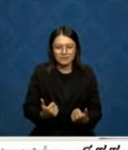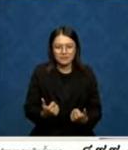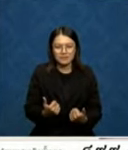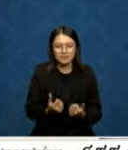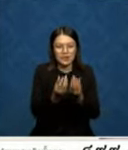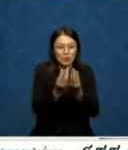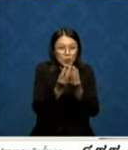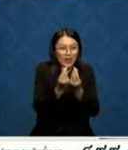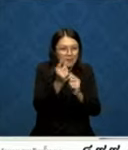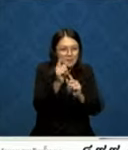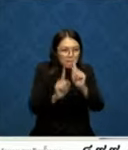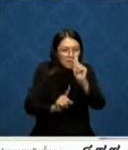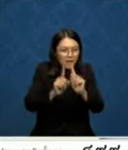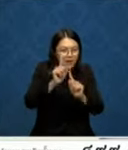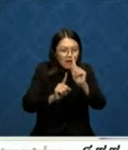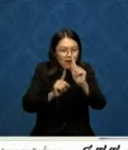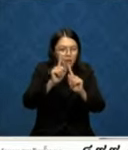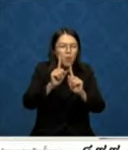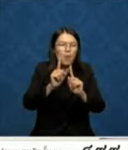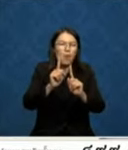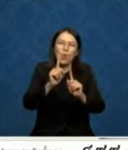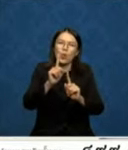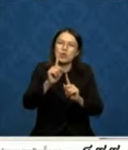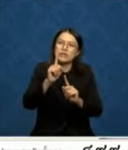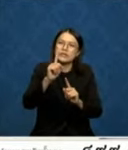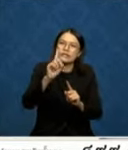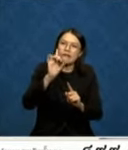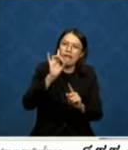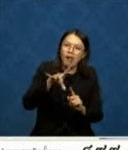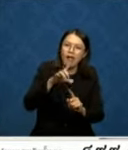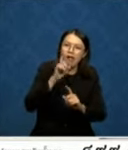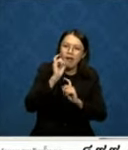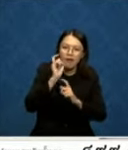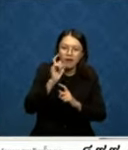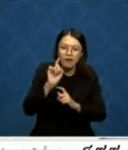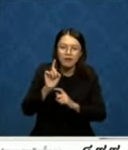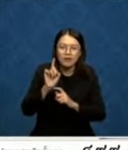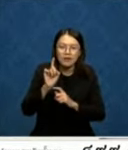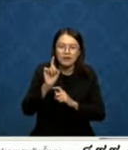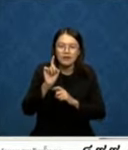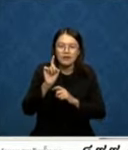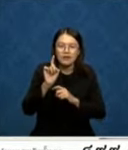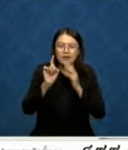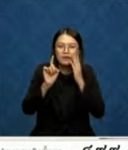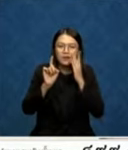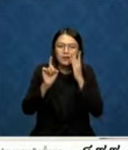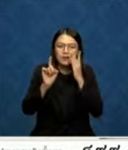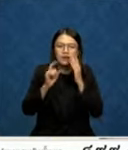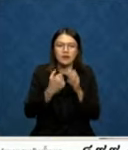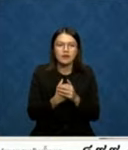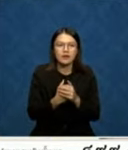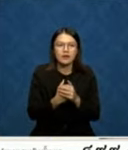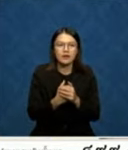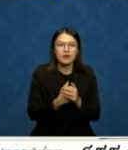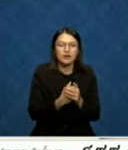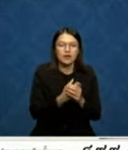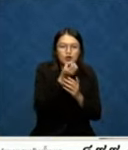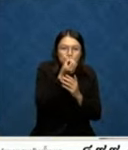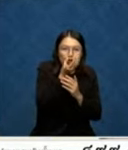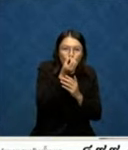อันนึงที่เป็นอันตรายซ่อนเร้นอยู่นั่นก็คืออัตราส่วนระหว่างรายจ่ายดอก